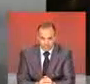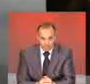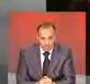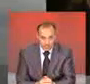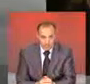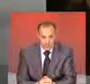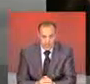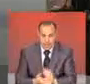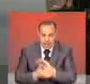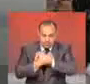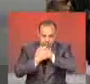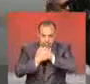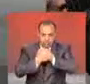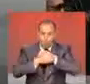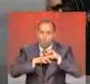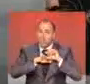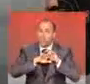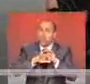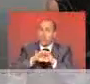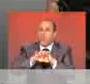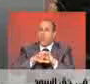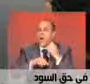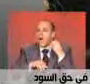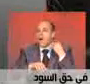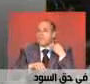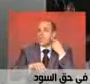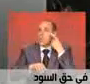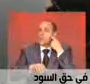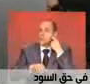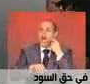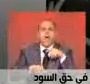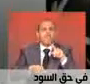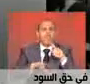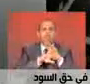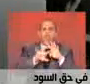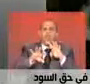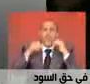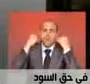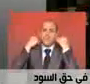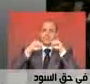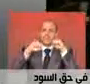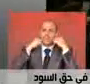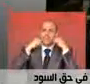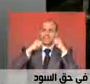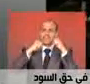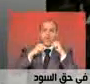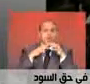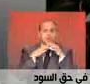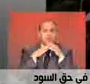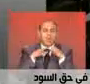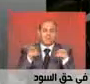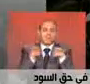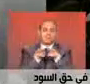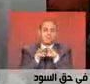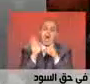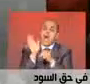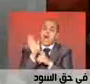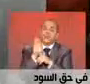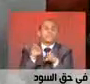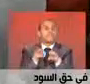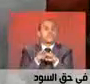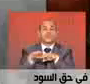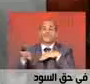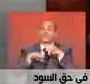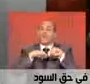اليد في اليد، هكذا خرجوا بيضا وسودا عدوا بالآلاف في مظاهرات في واشنطن مطالبين بالعدلة. شوارع